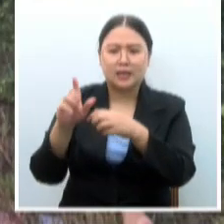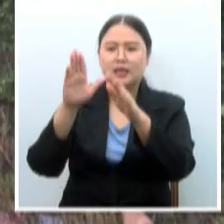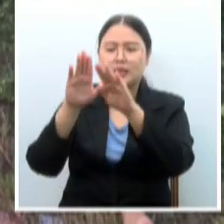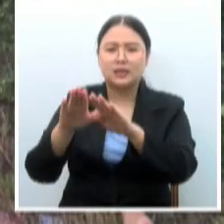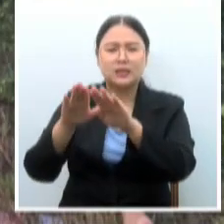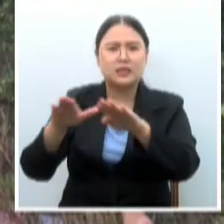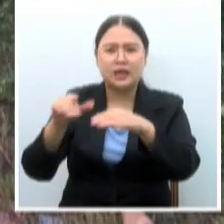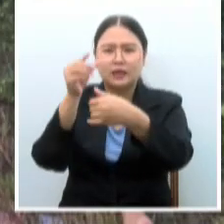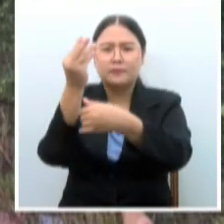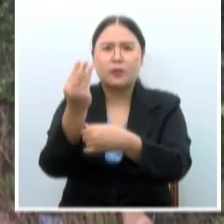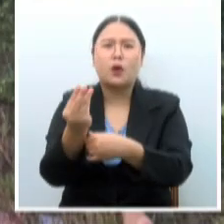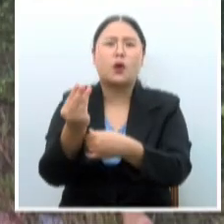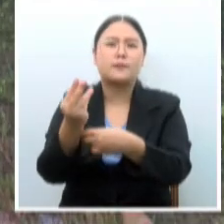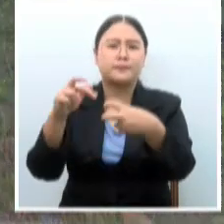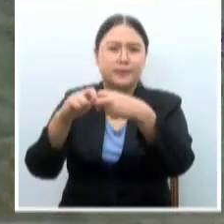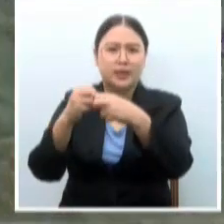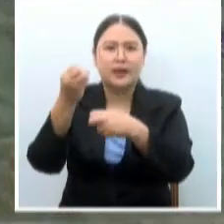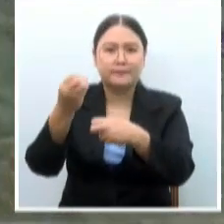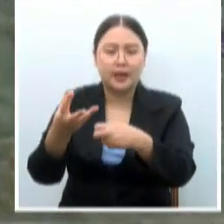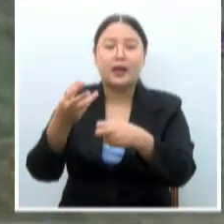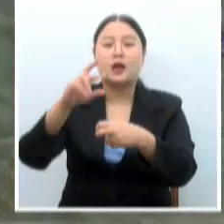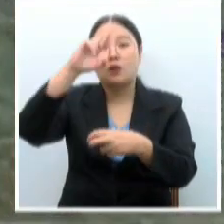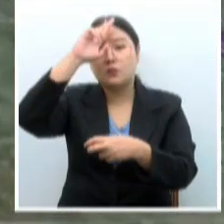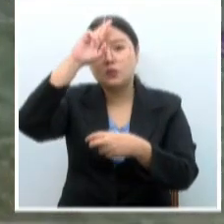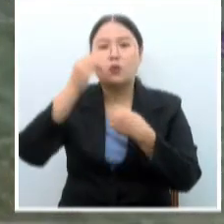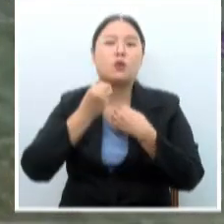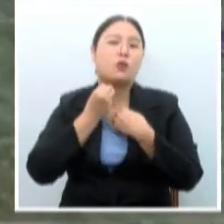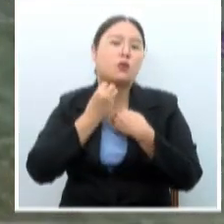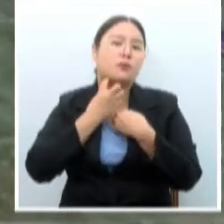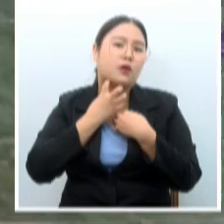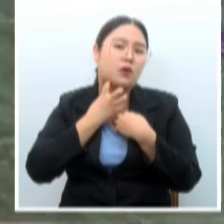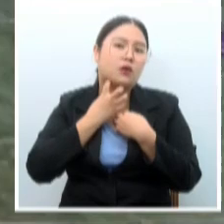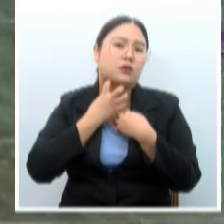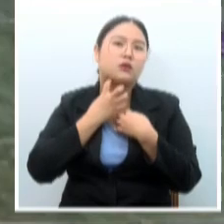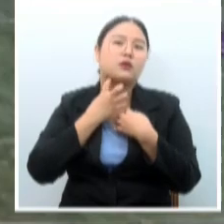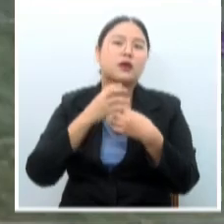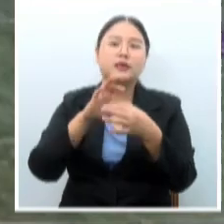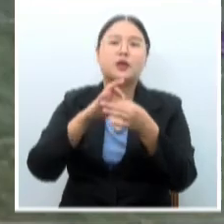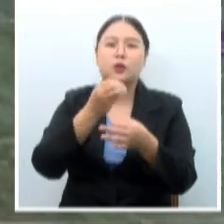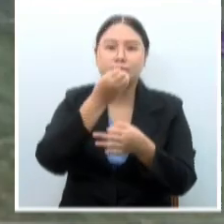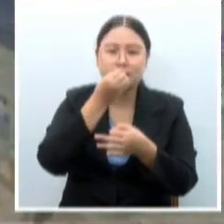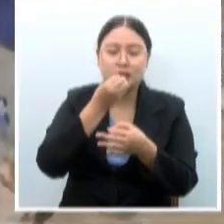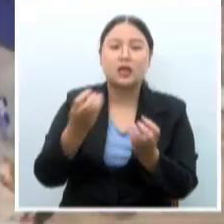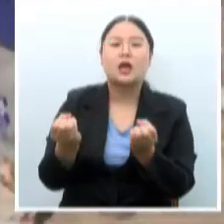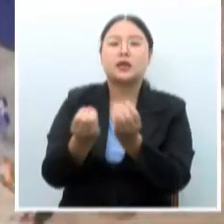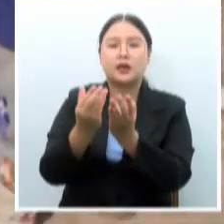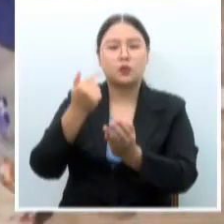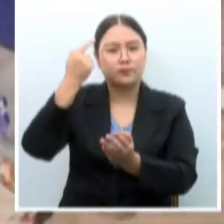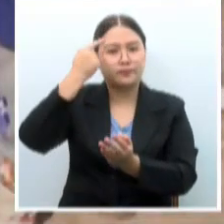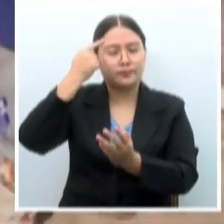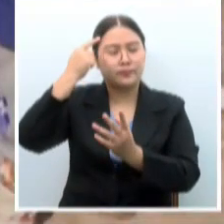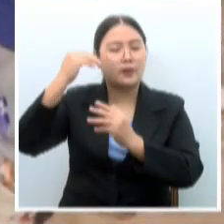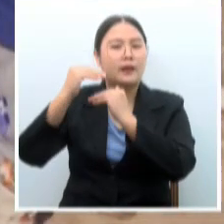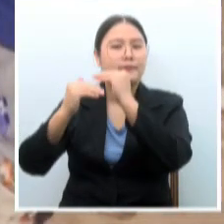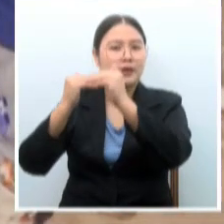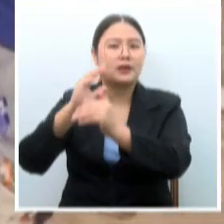นมากเช่นโรคคอพ่อและภาวะทุพโภชนาการส่งผลต่อพัฒนาการและการ